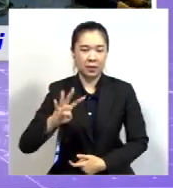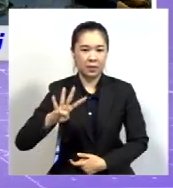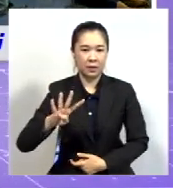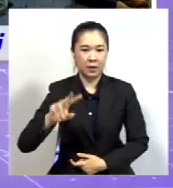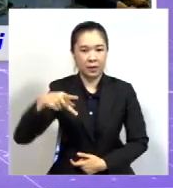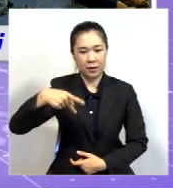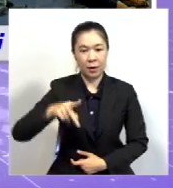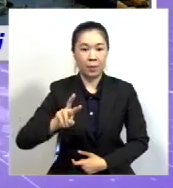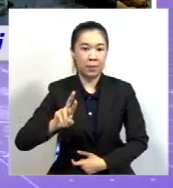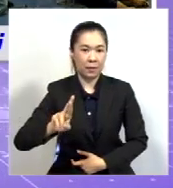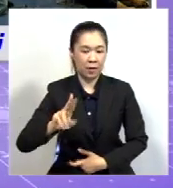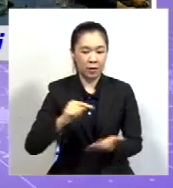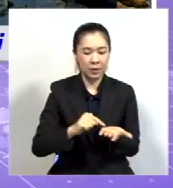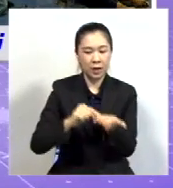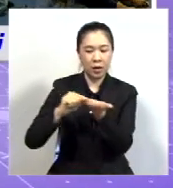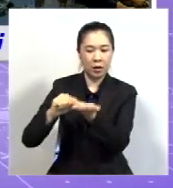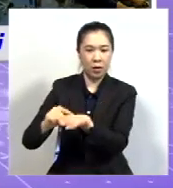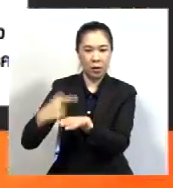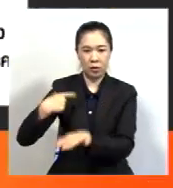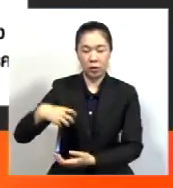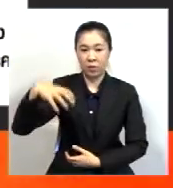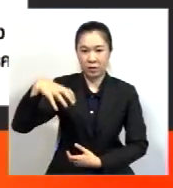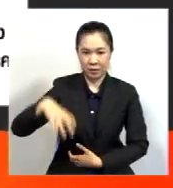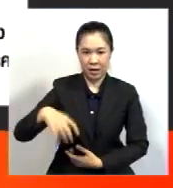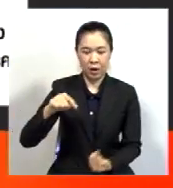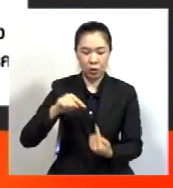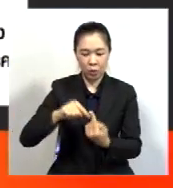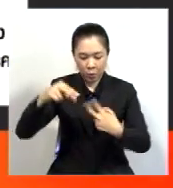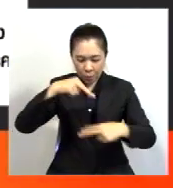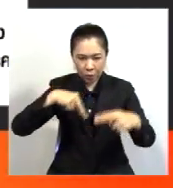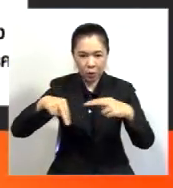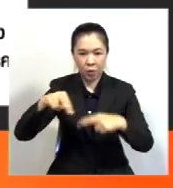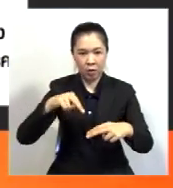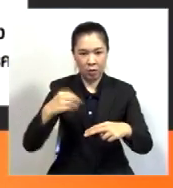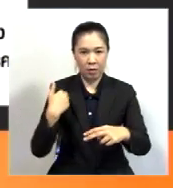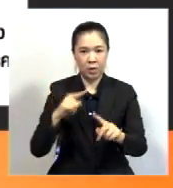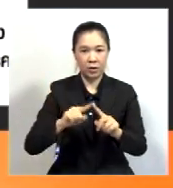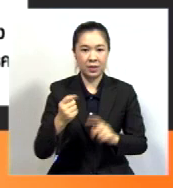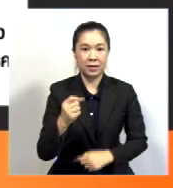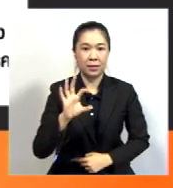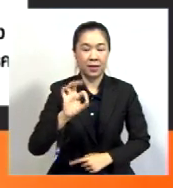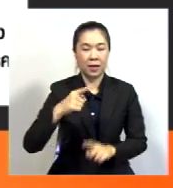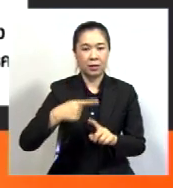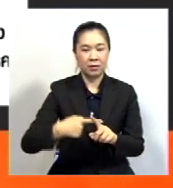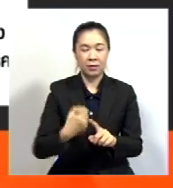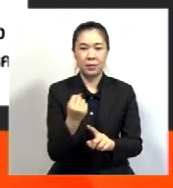งต่อศาลรัฐธรรมนูญข้อหาล้มล้างการปกครองครับจากนั้นเนี่ยวันที่19ธันวา